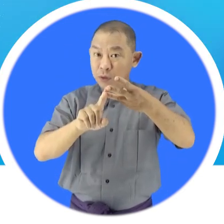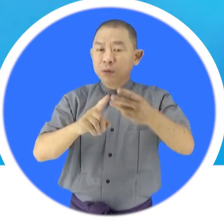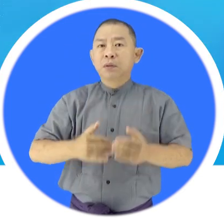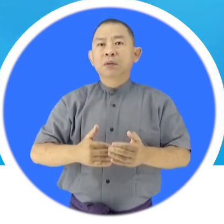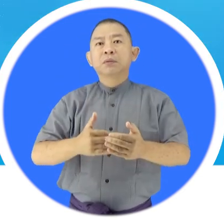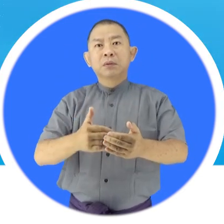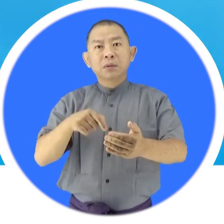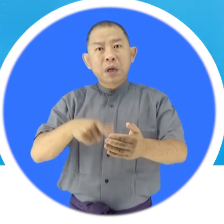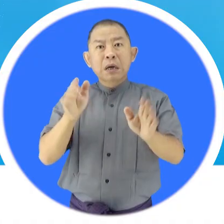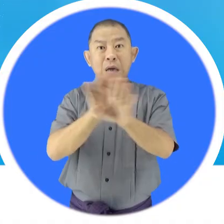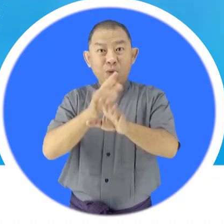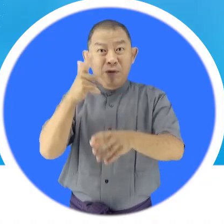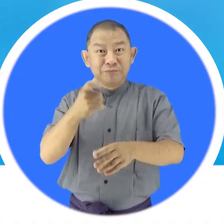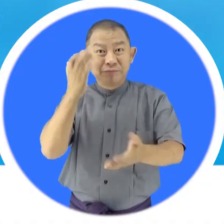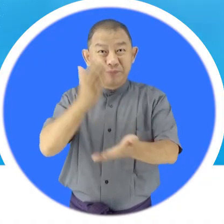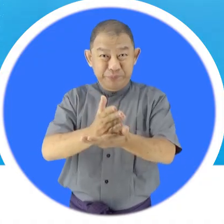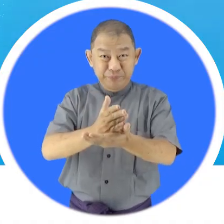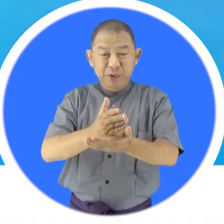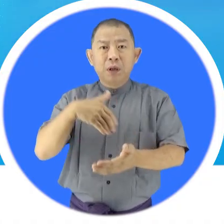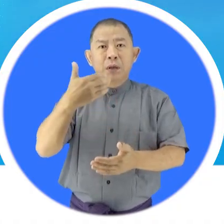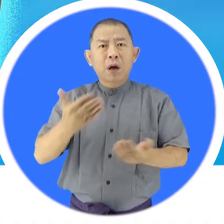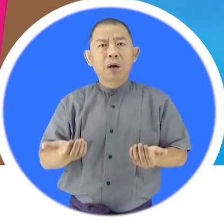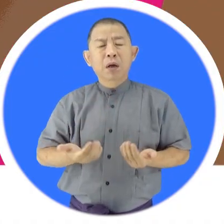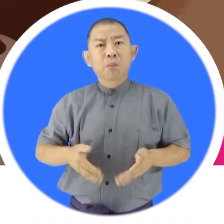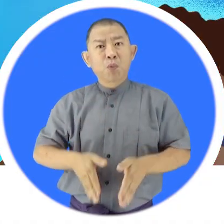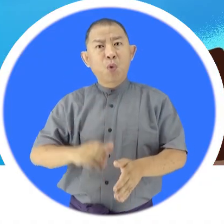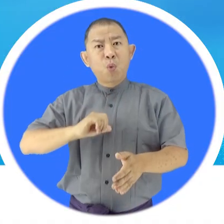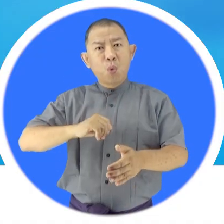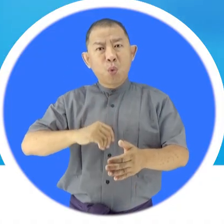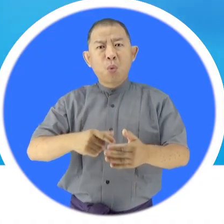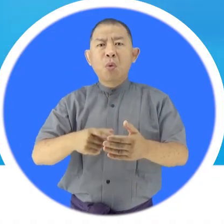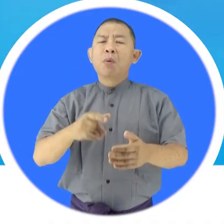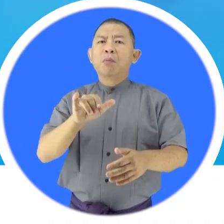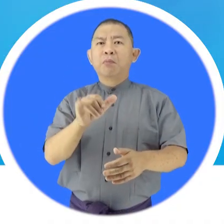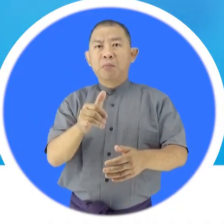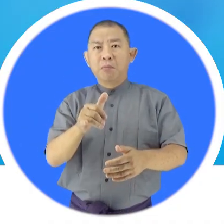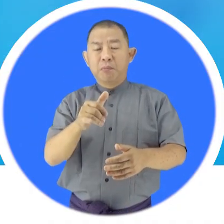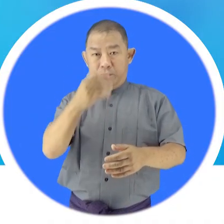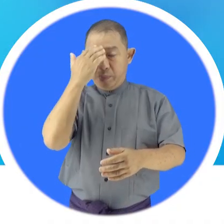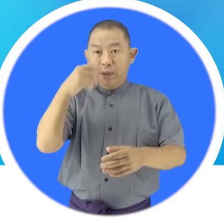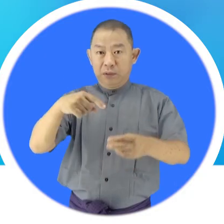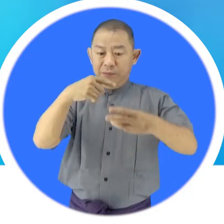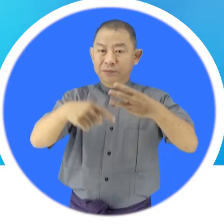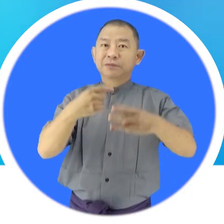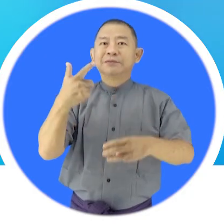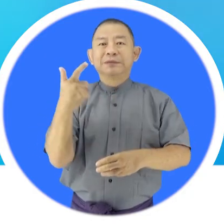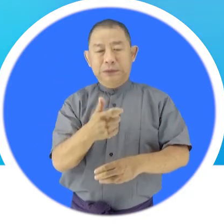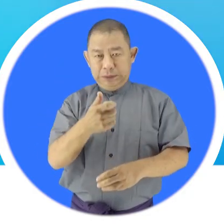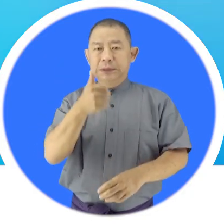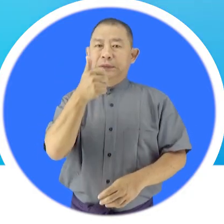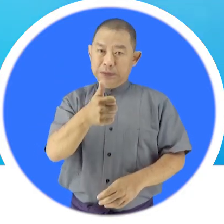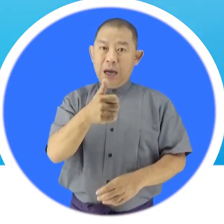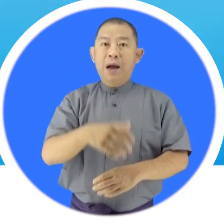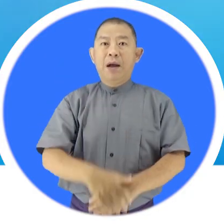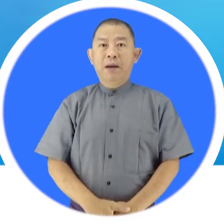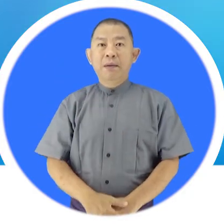တ်ဆုကလေးဟာအသက်6ပတ်နဲ့အထက်ရှိပြီဆိုရင်ထိုးဆေးကိုစိတ်ချလက်ချသုံးလို့ရပါပြီ3လခန့်ထိုးဆေးဟာထိုးလို့ထိုးထားမှမသိတာ